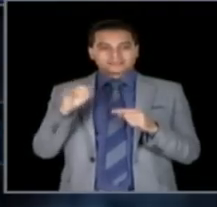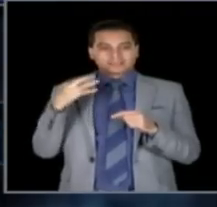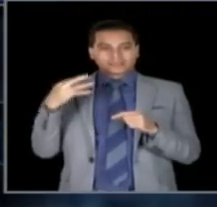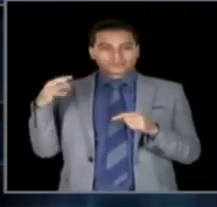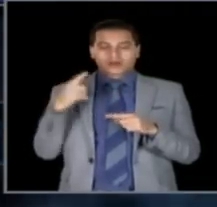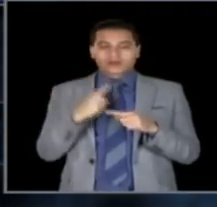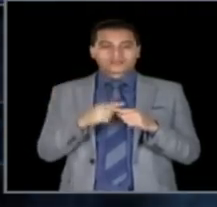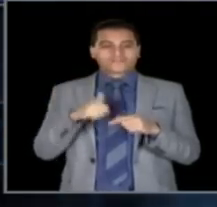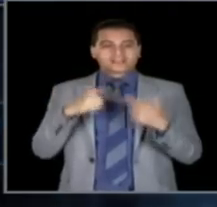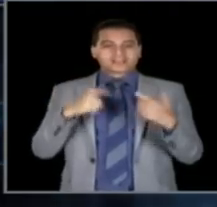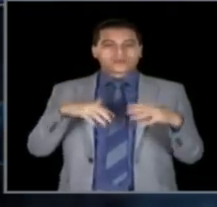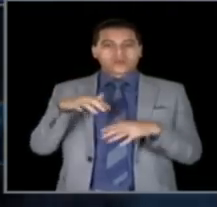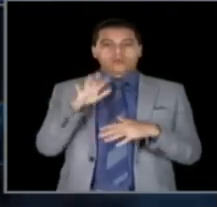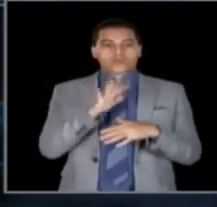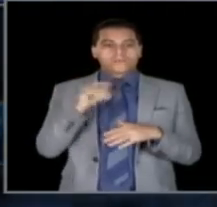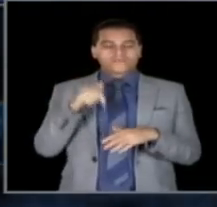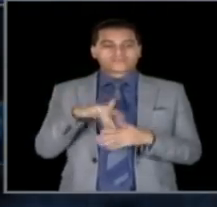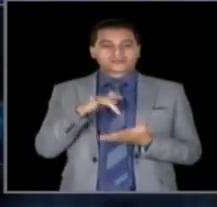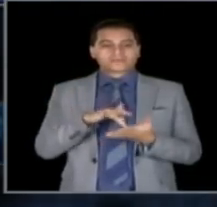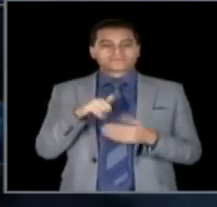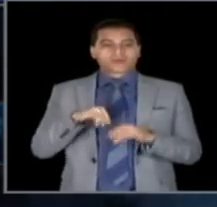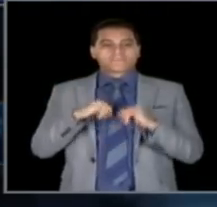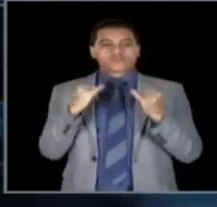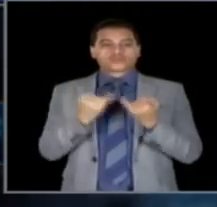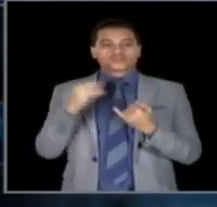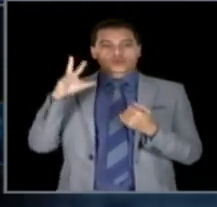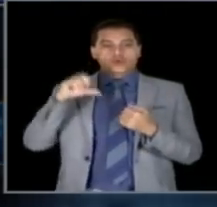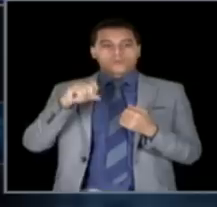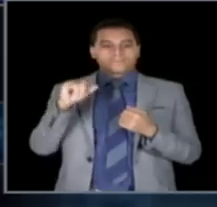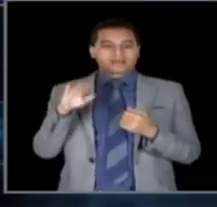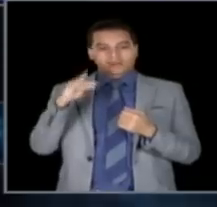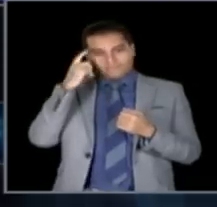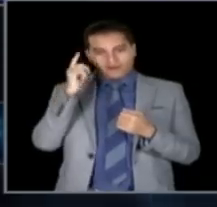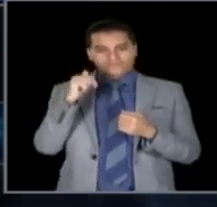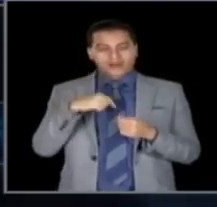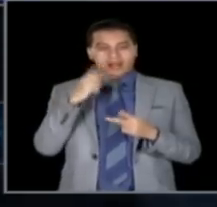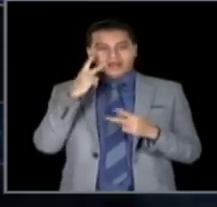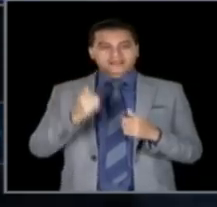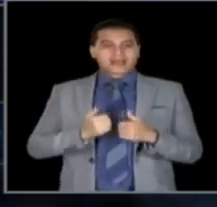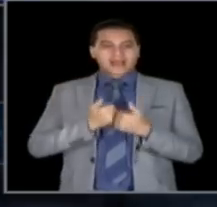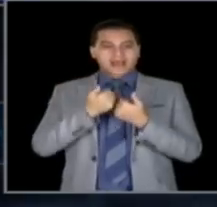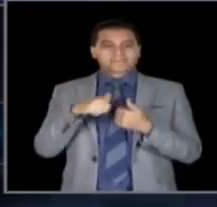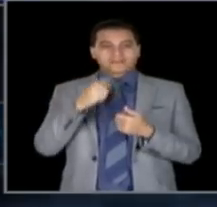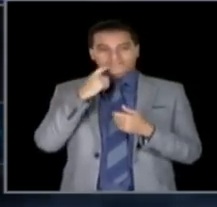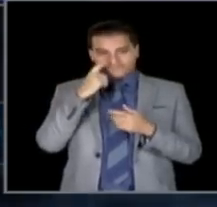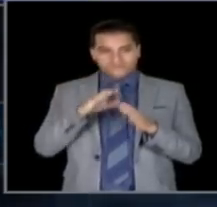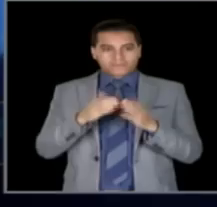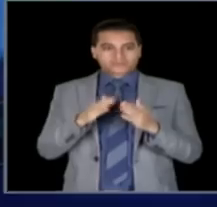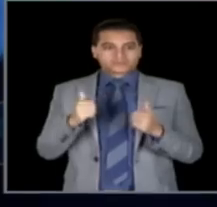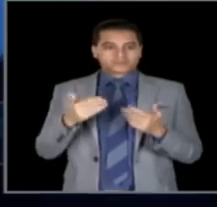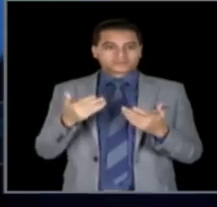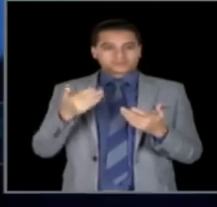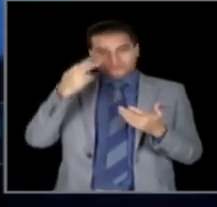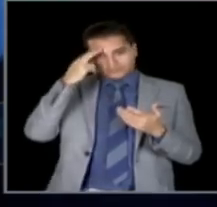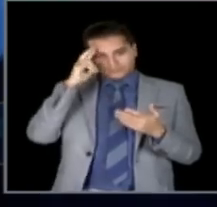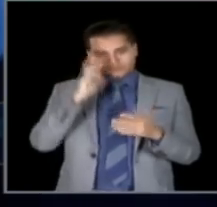33. غلط. في أي دولة أوروبية يقع المقر الرئيسي لمنظمة الأوبك؟ باص. بقيت حاوي هي أغنية لإحدى الفرق المصرية، ومن